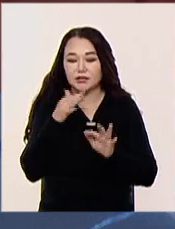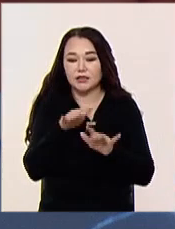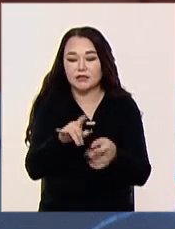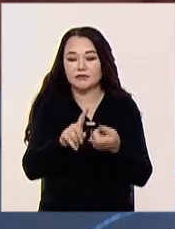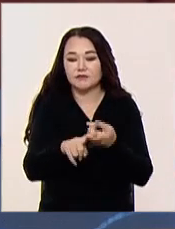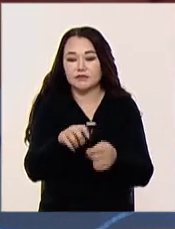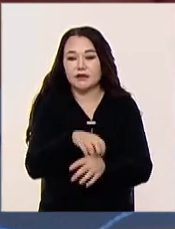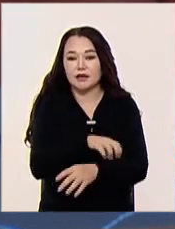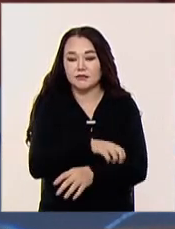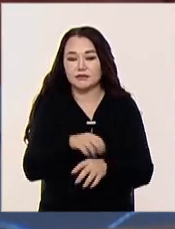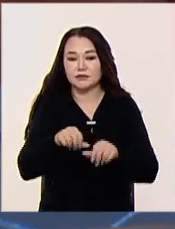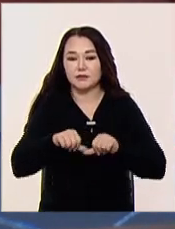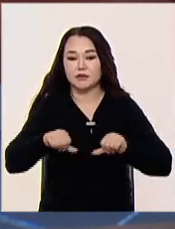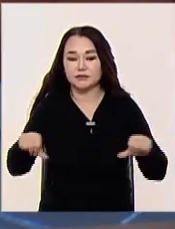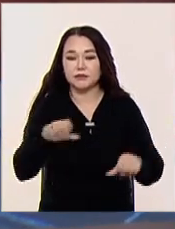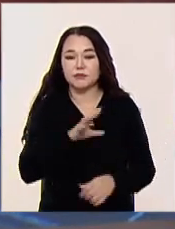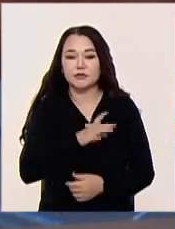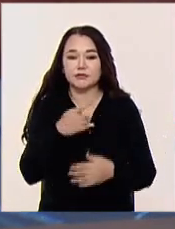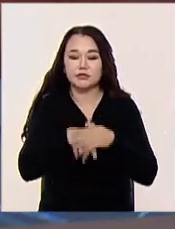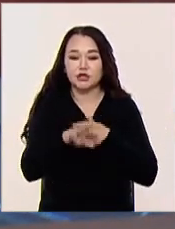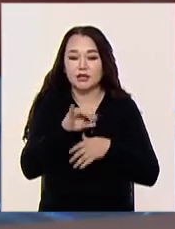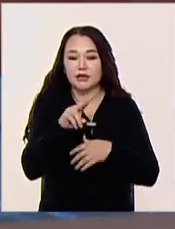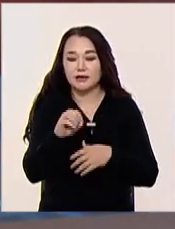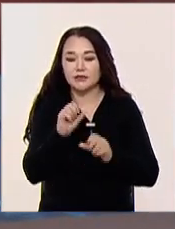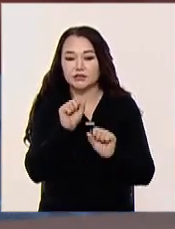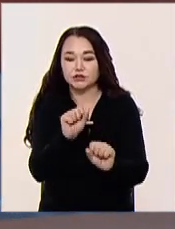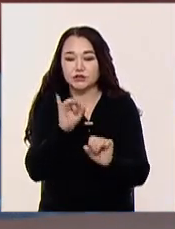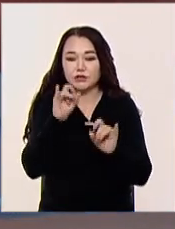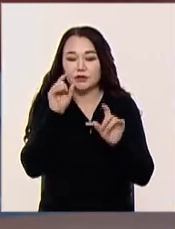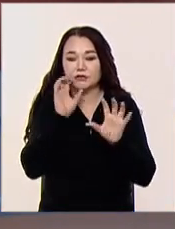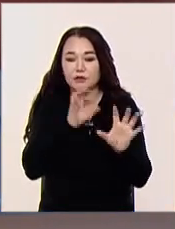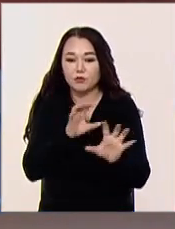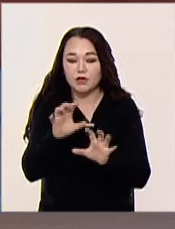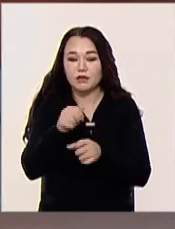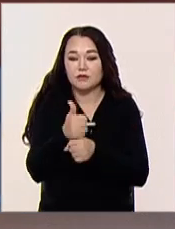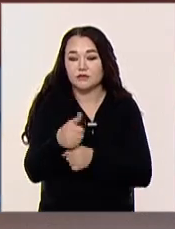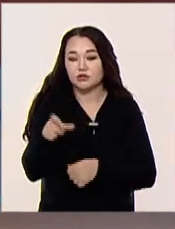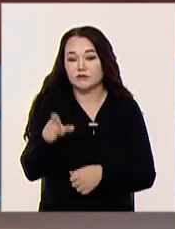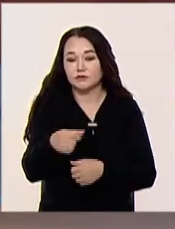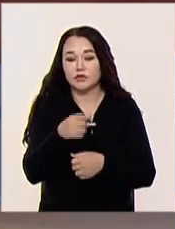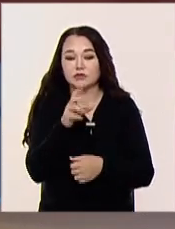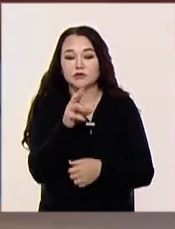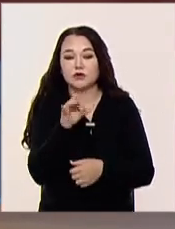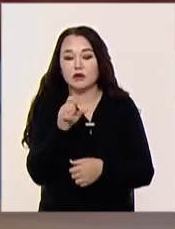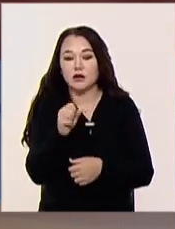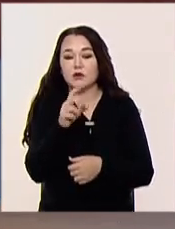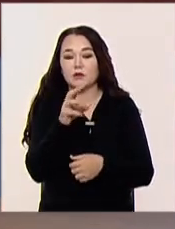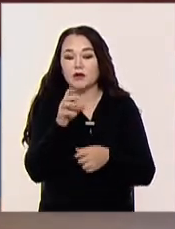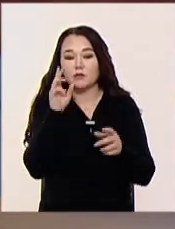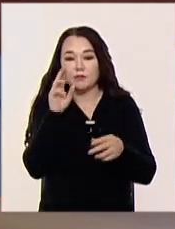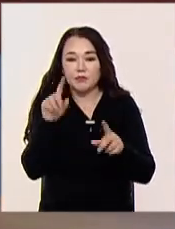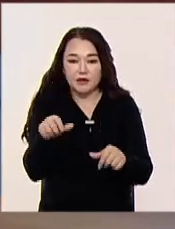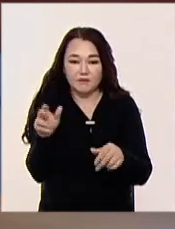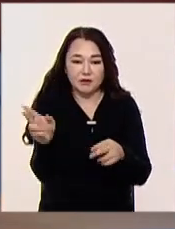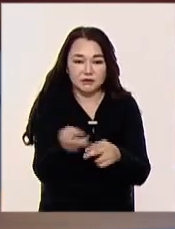қатысты комиссия отырысы өтті. Іле аудандық қорғаншылық және қамқоршылық бөлімінің бас маманы Зора Өмірзақова қамқоршылық құқығынан айырылуы